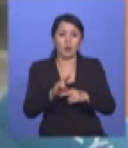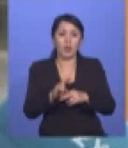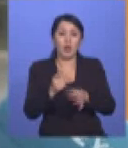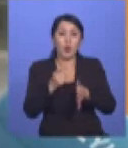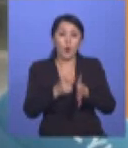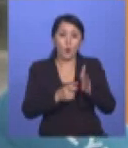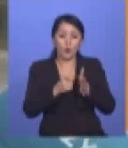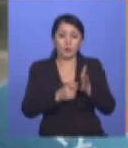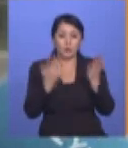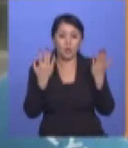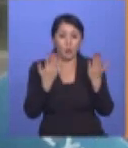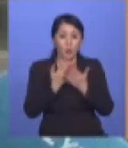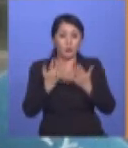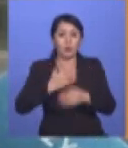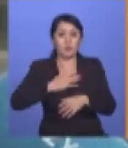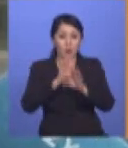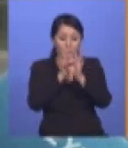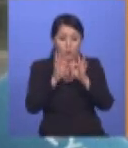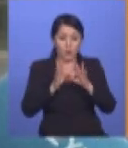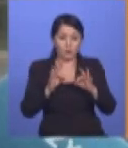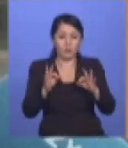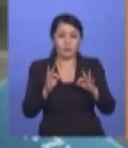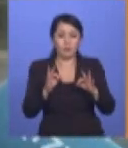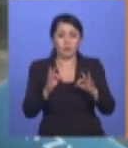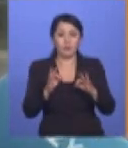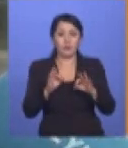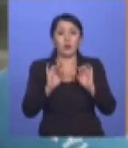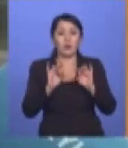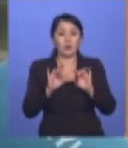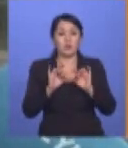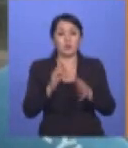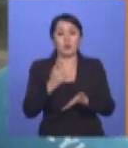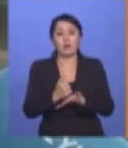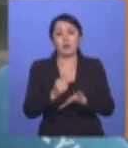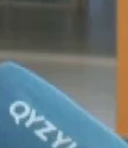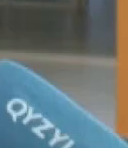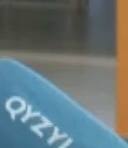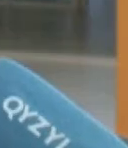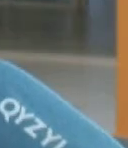өзіміздің өнерімізді жұртқа паш еткізу басты мақсаты.